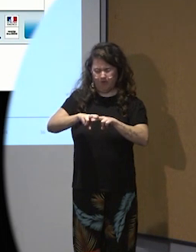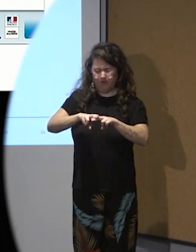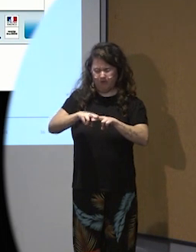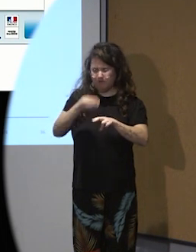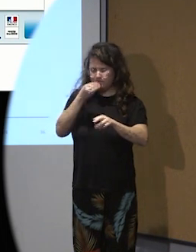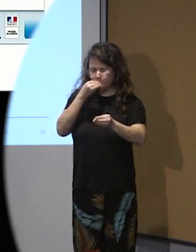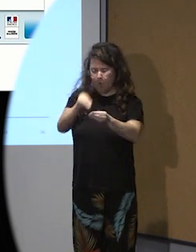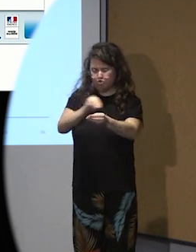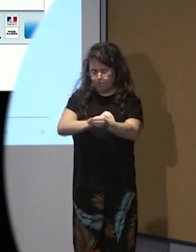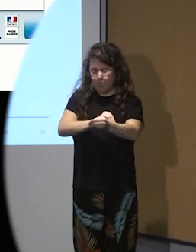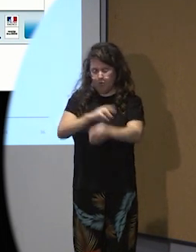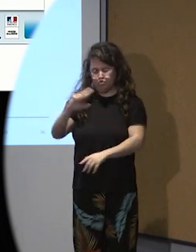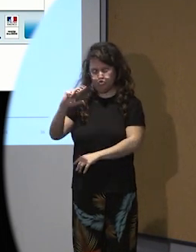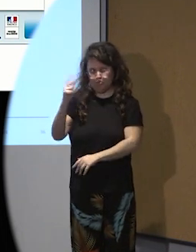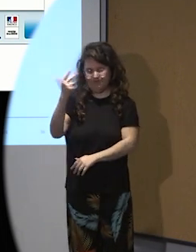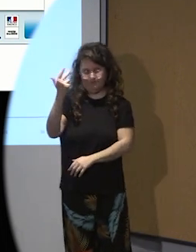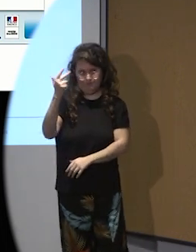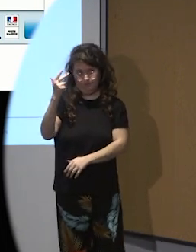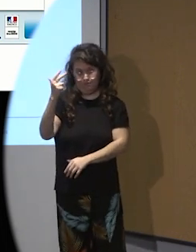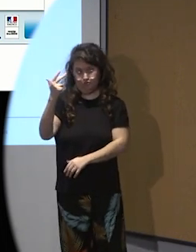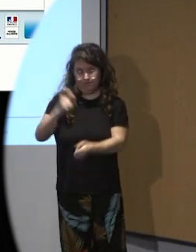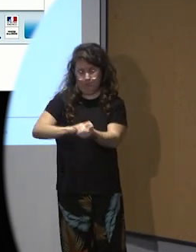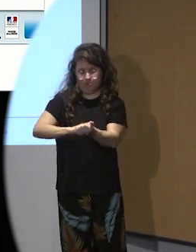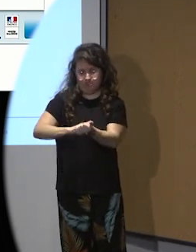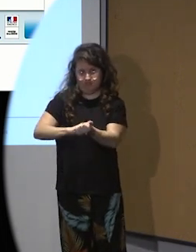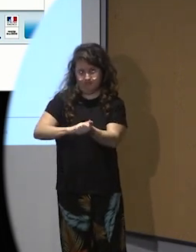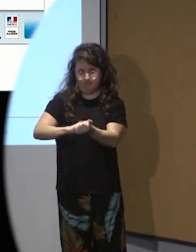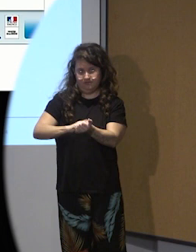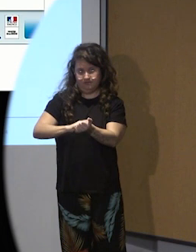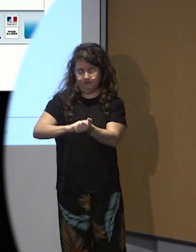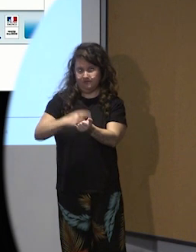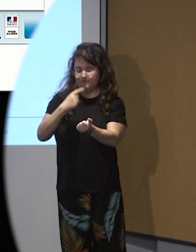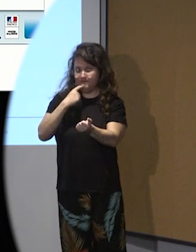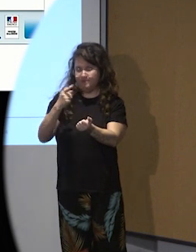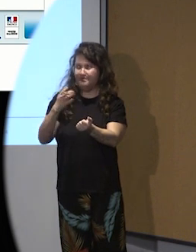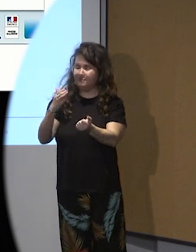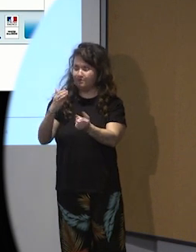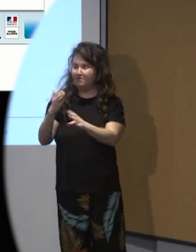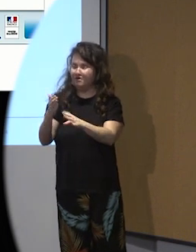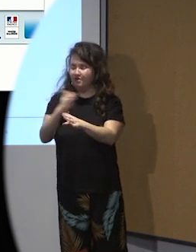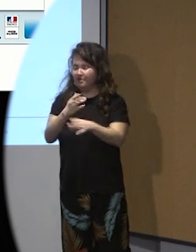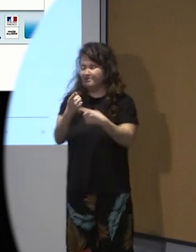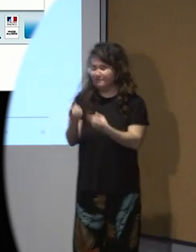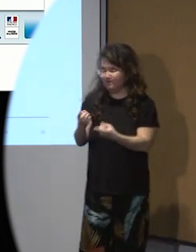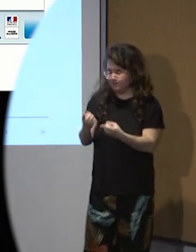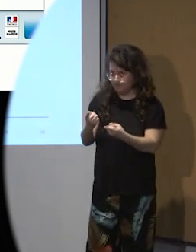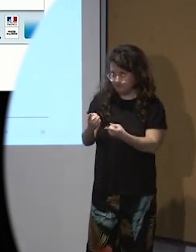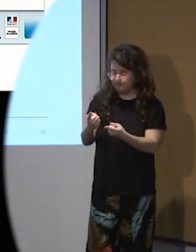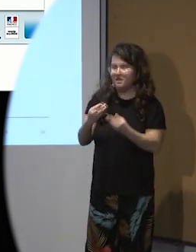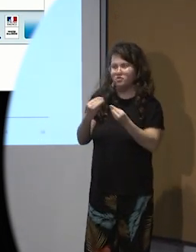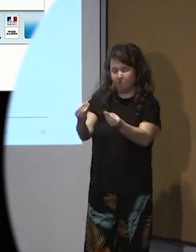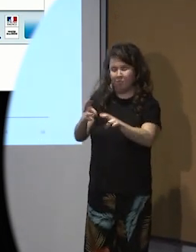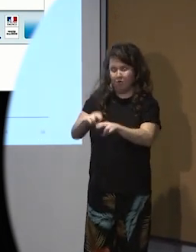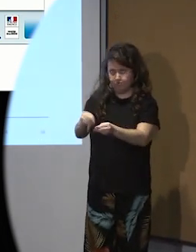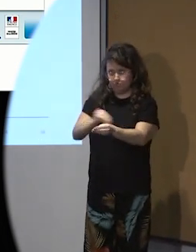prématuré dans le monde, juste avant la sédentarité. La BPCO, le tabagisme et puis la